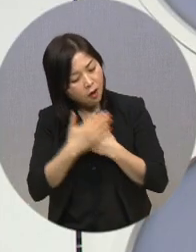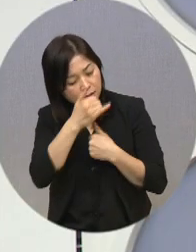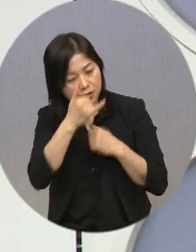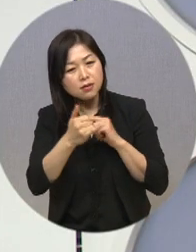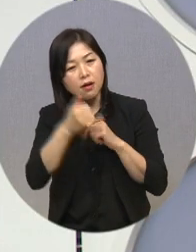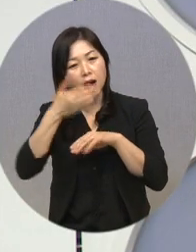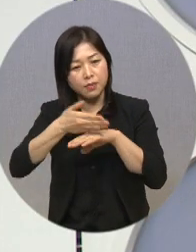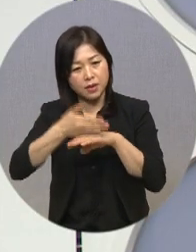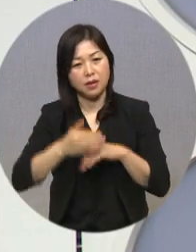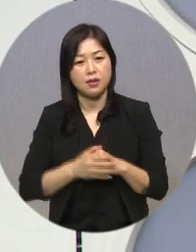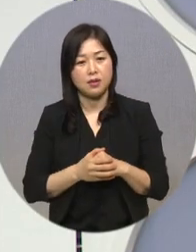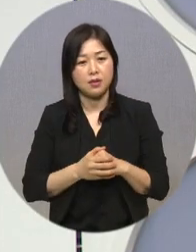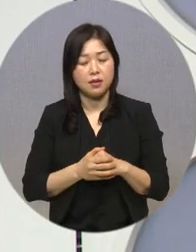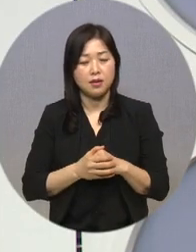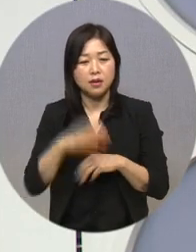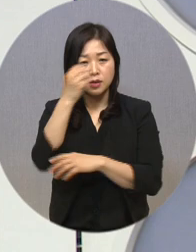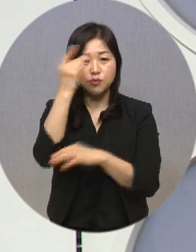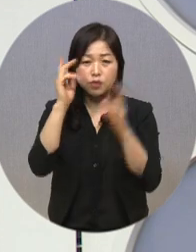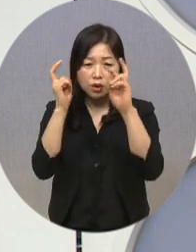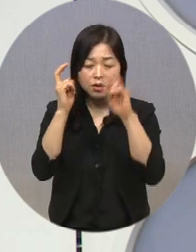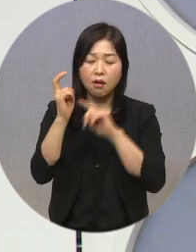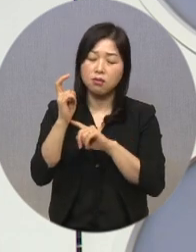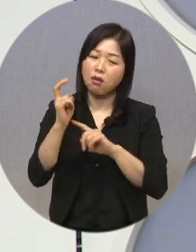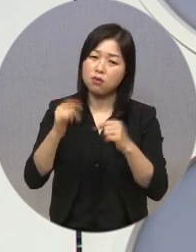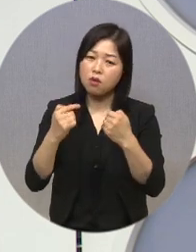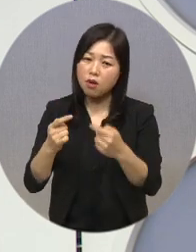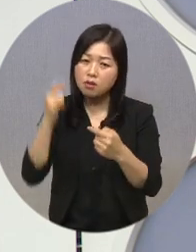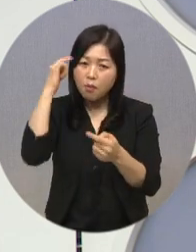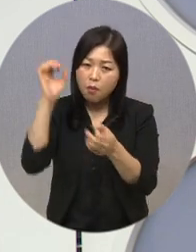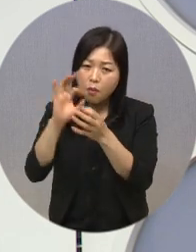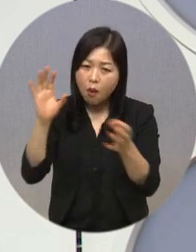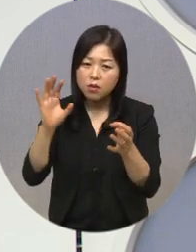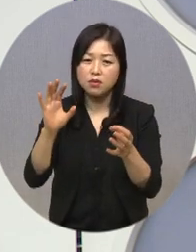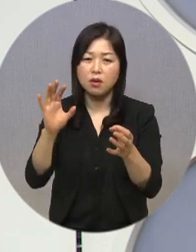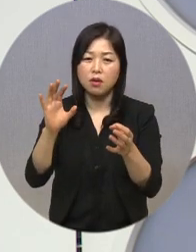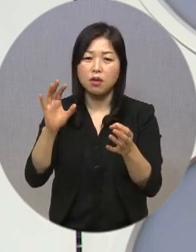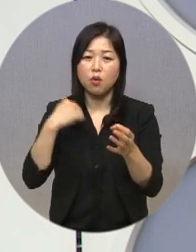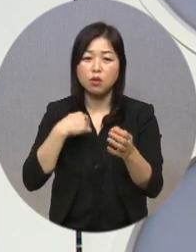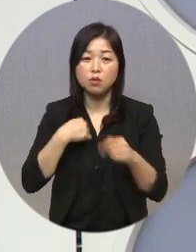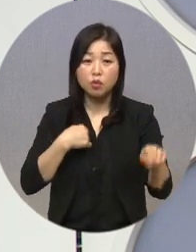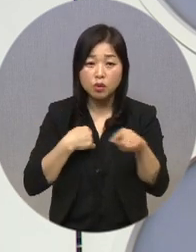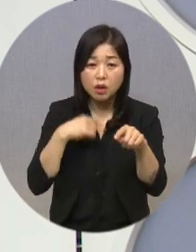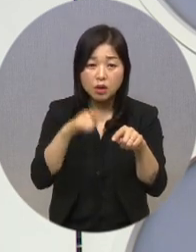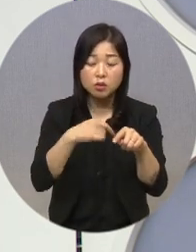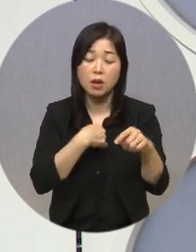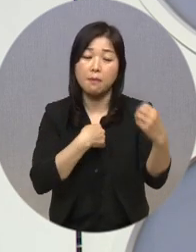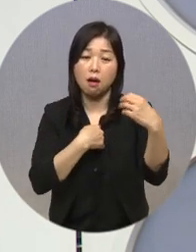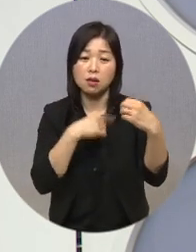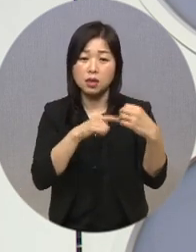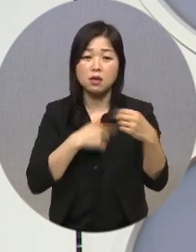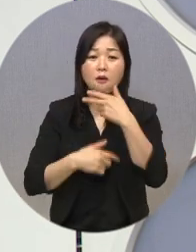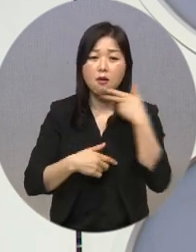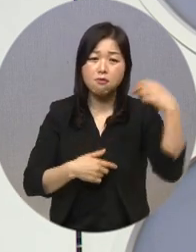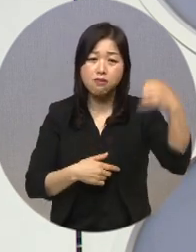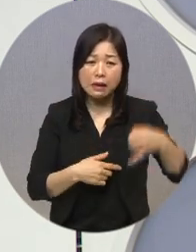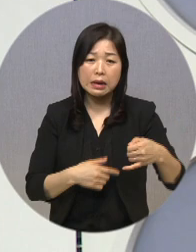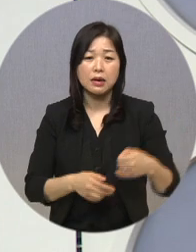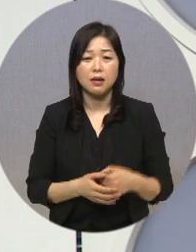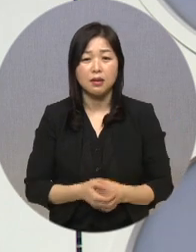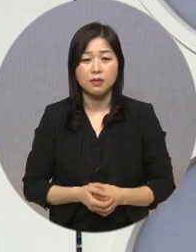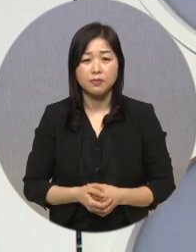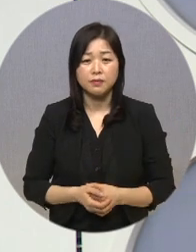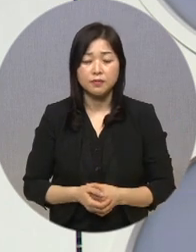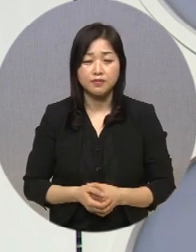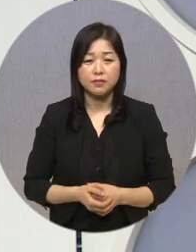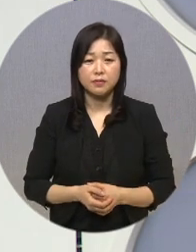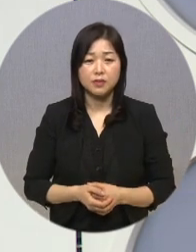신문사는 생각도 안 했는데 어디를 같이 갔었는데 그때 나들 한마디 알아서 영어도 한마디 못했지